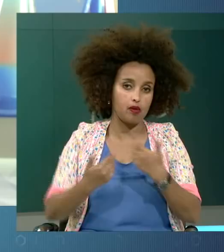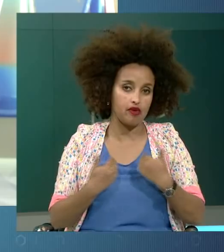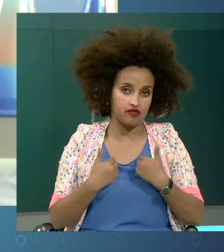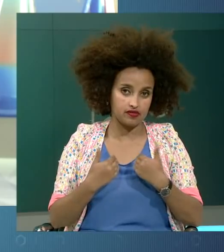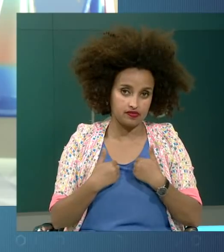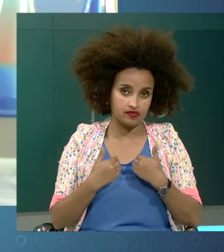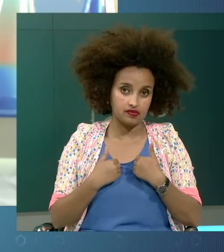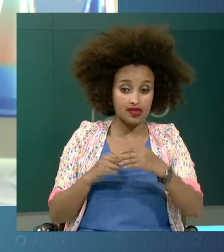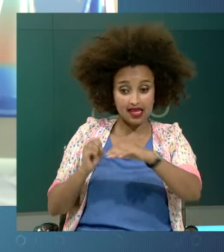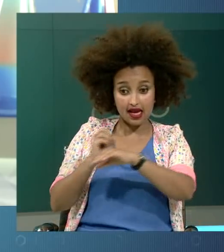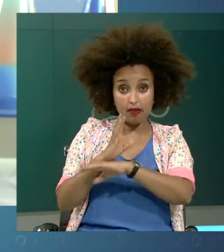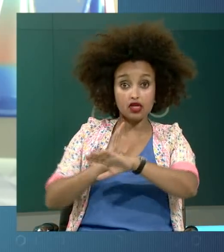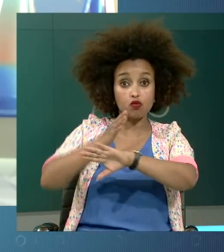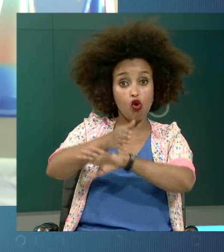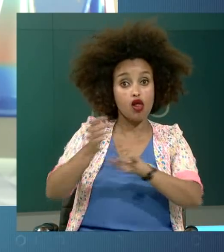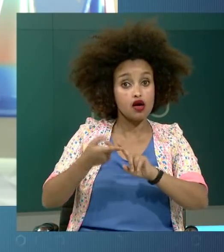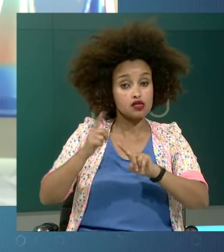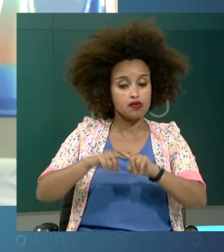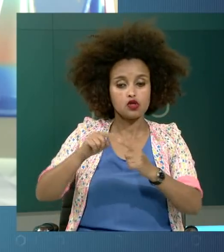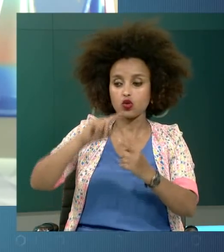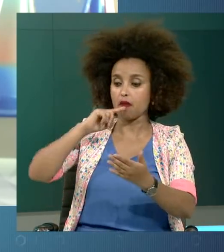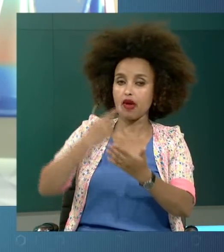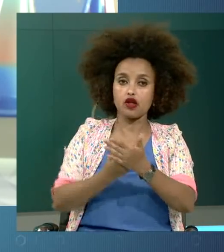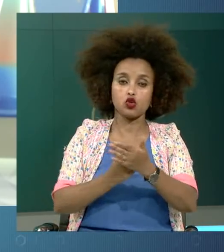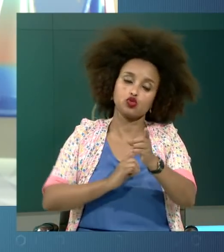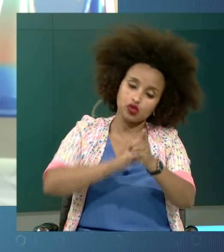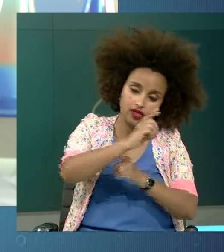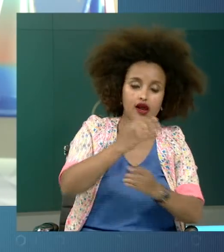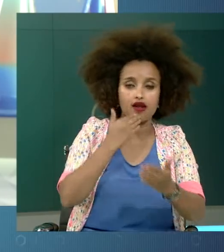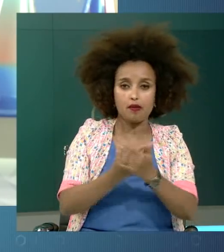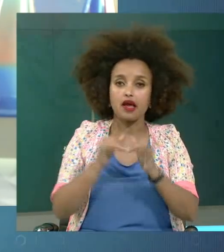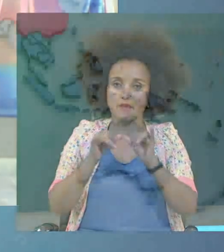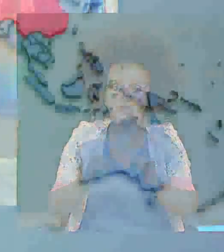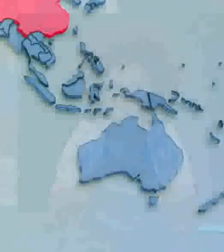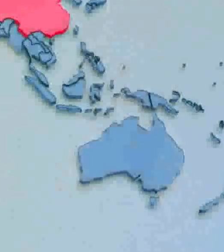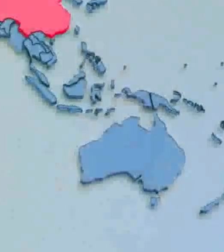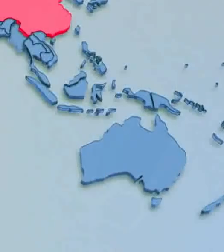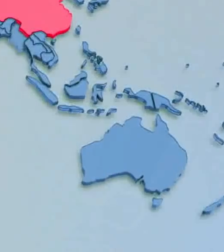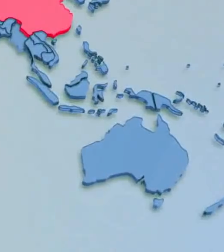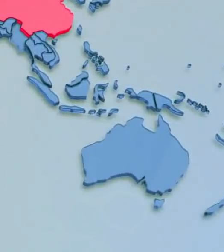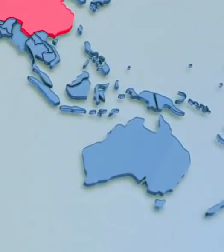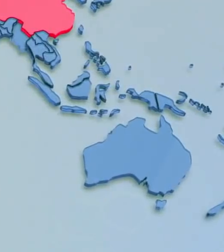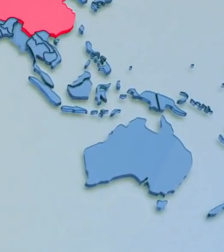ነው ከመልእክት በኋላ ስንመለስ ወደ መረጃዎቹ እናቀናለን መልካም ጊዜ ይሁን